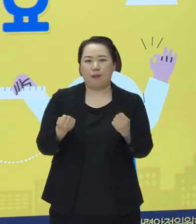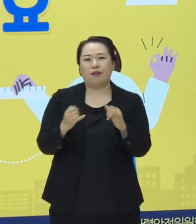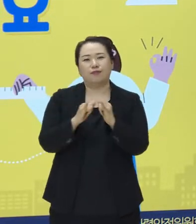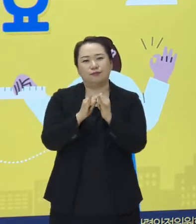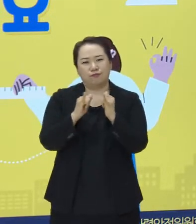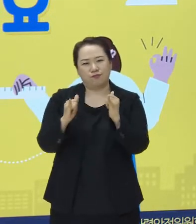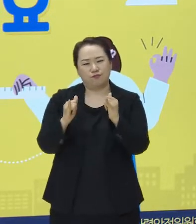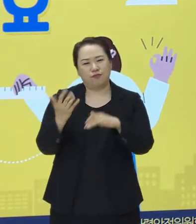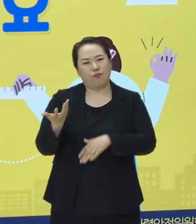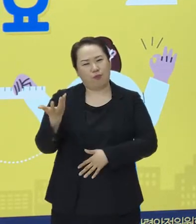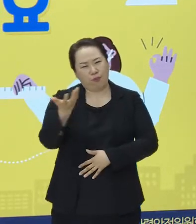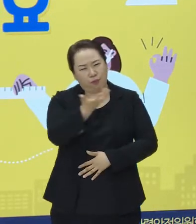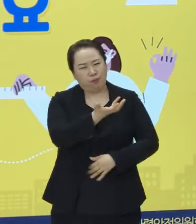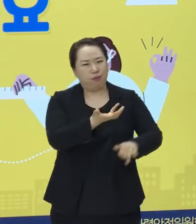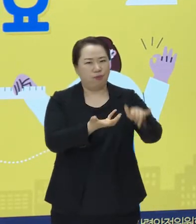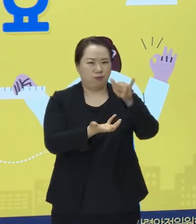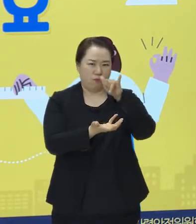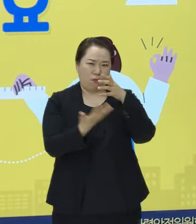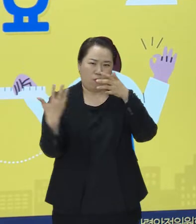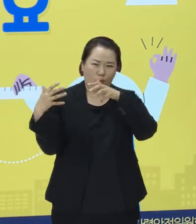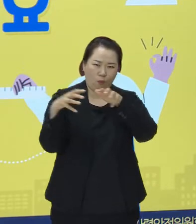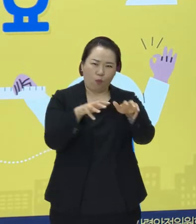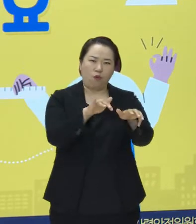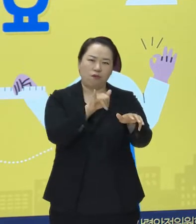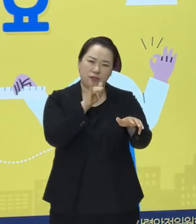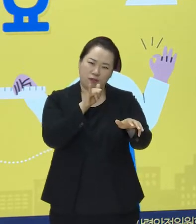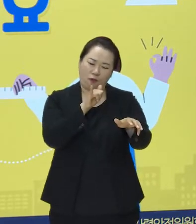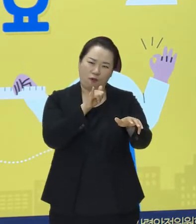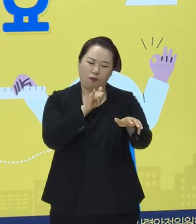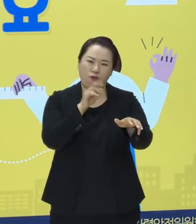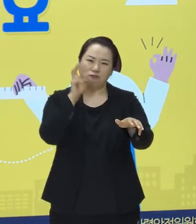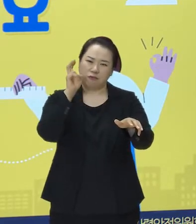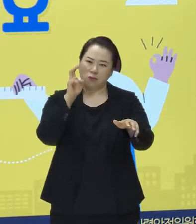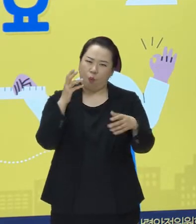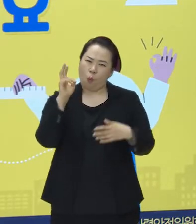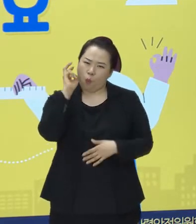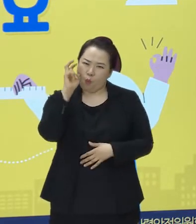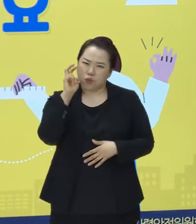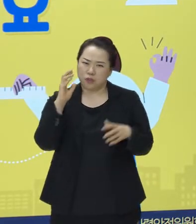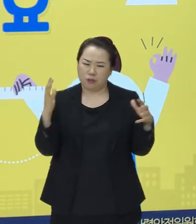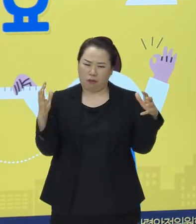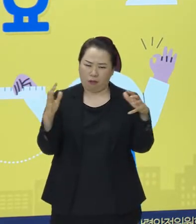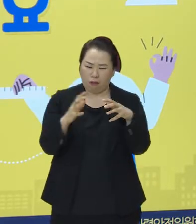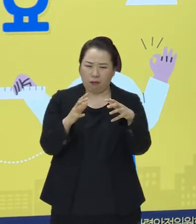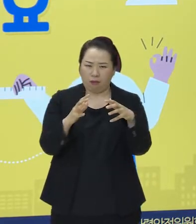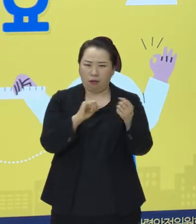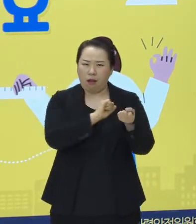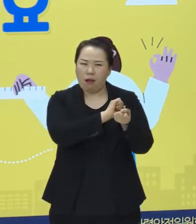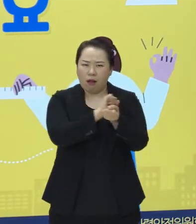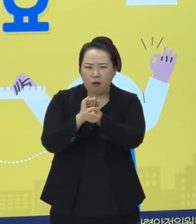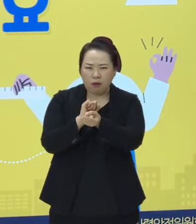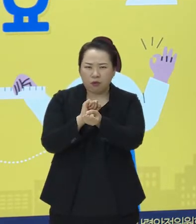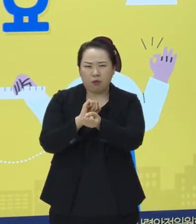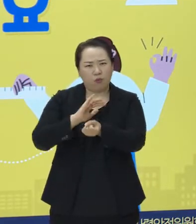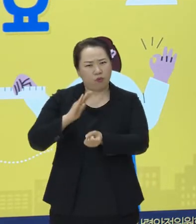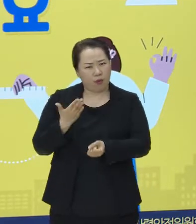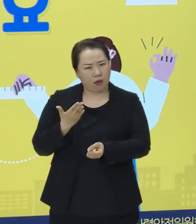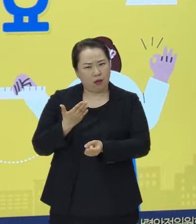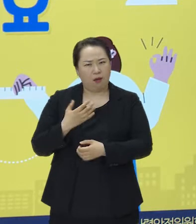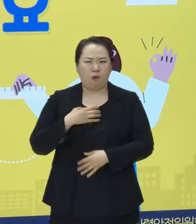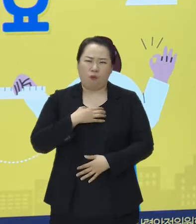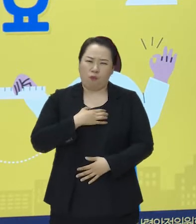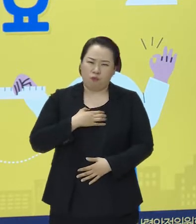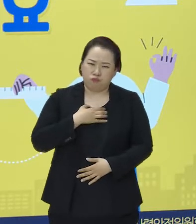주민들의 이동과 밀집이 예상돼 자칫 집단 지역 감염의 폭발기가 될 수도